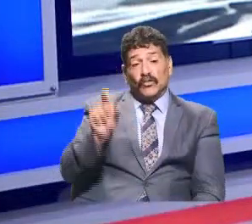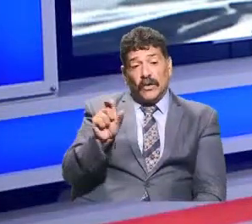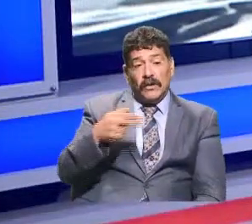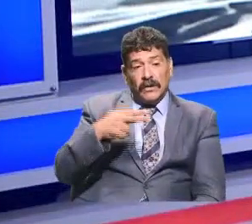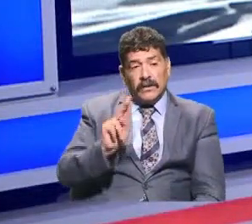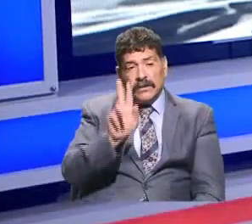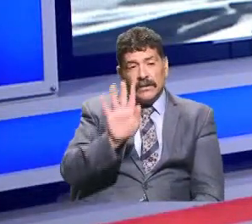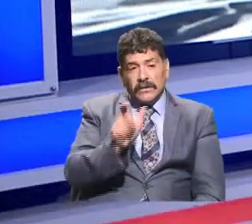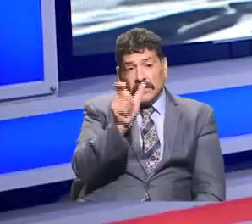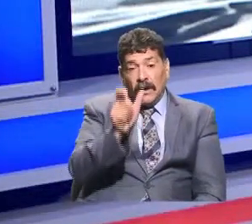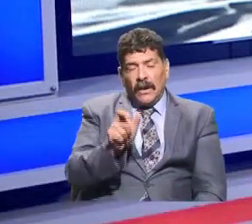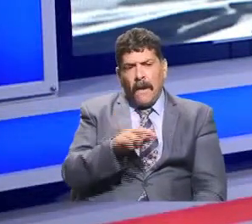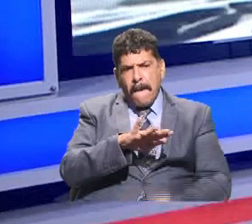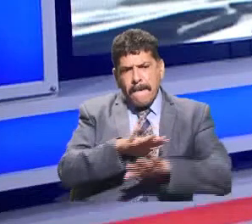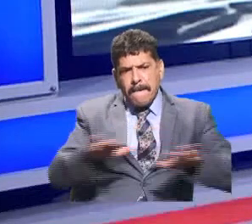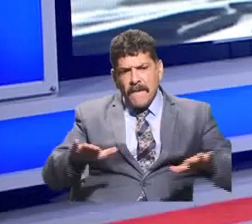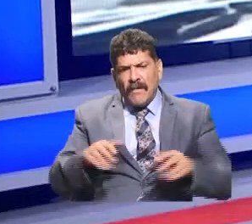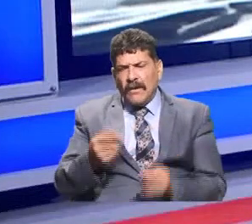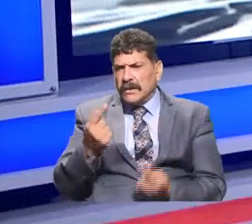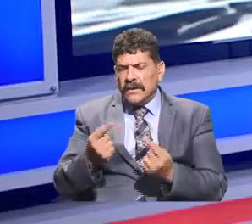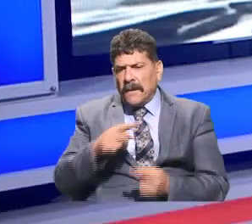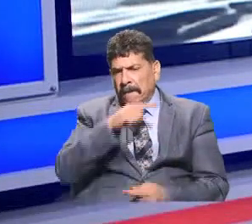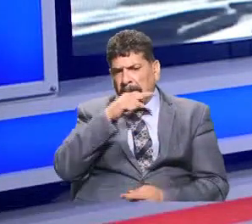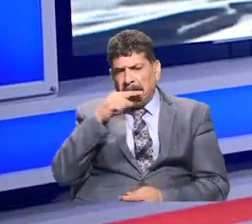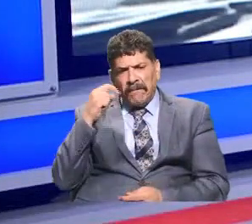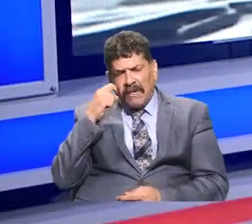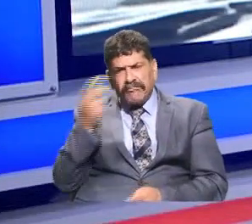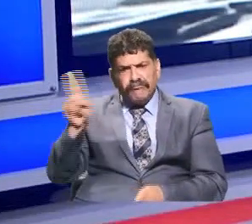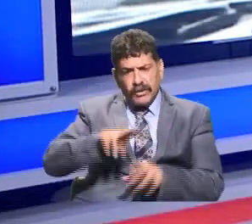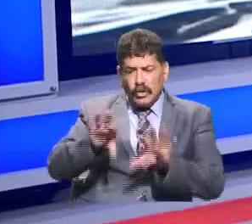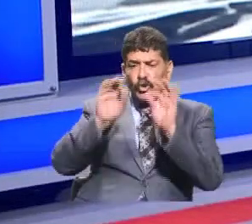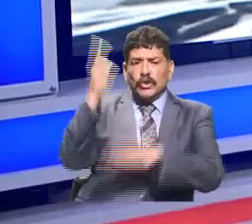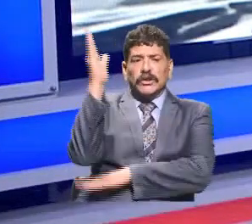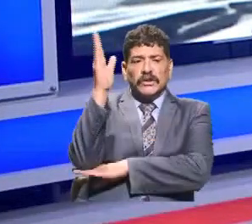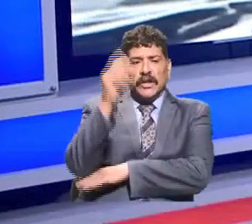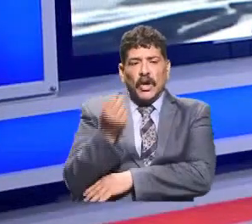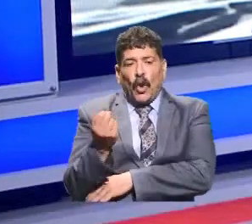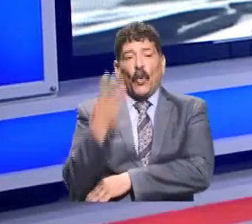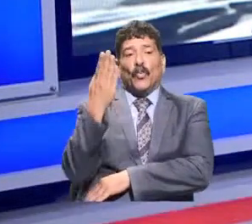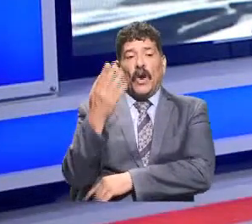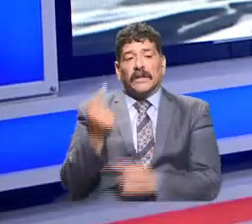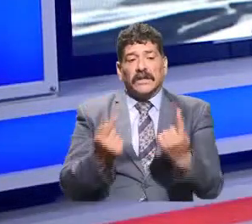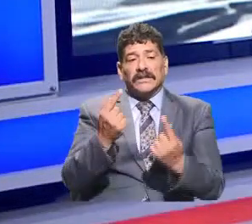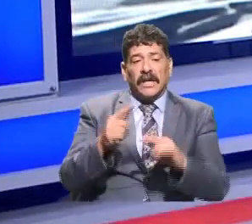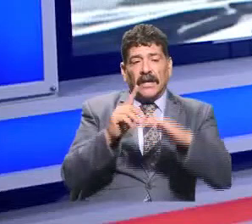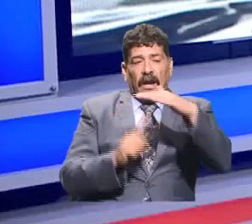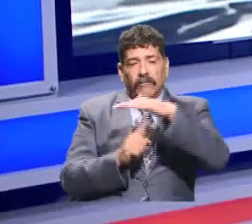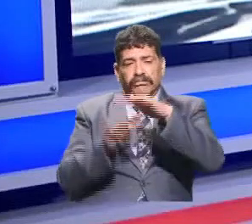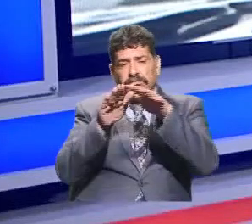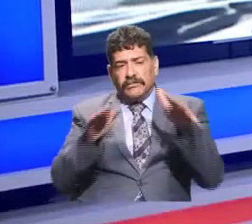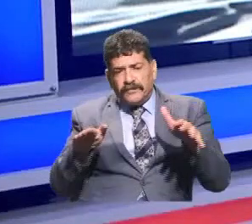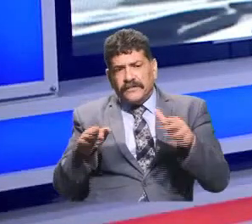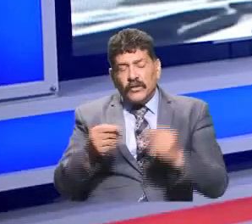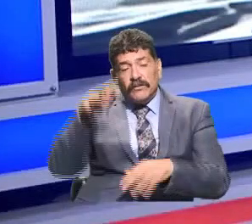تطابق مع الارض واعاد صياغه نفسه وخرج شجرا ووردا وعشبا وخيمه وغيما